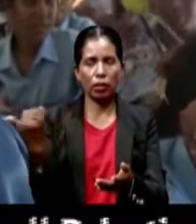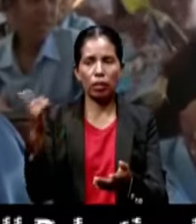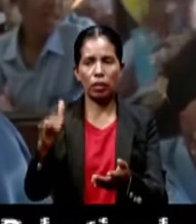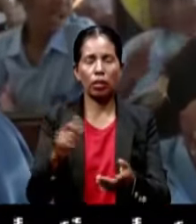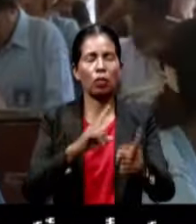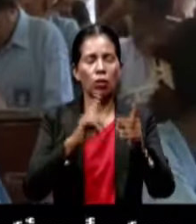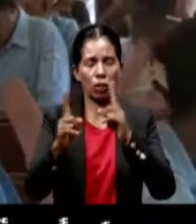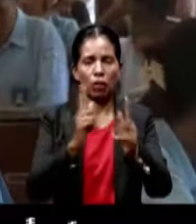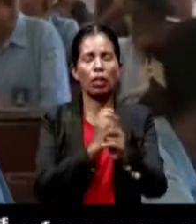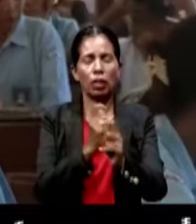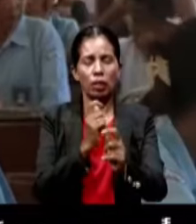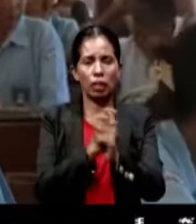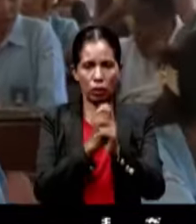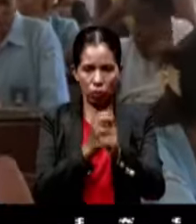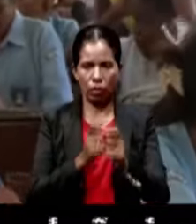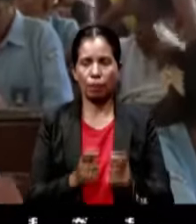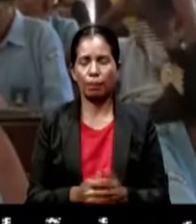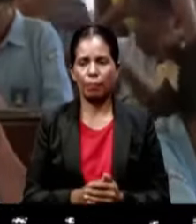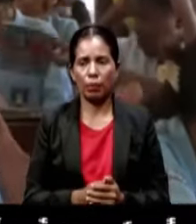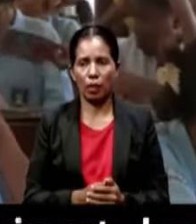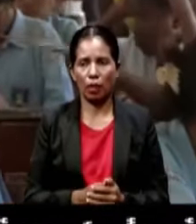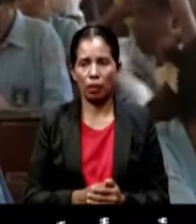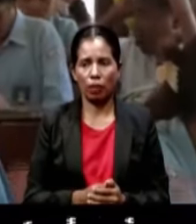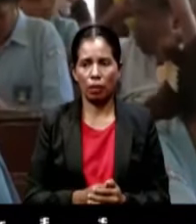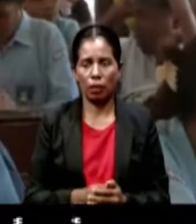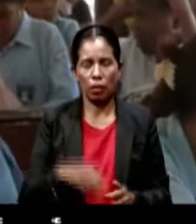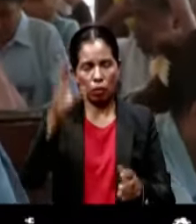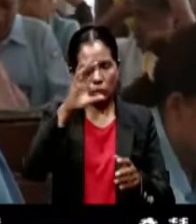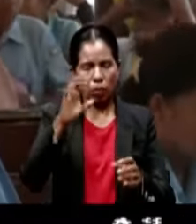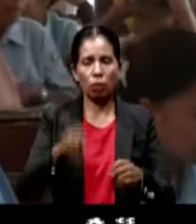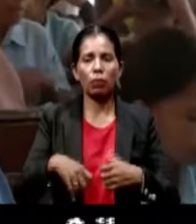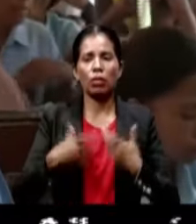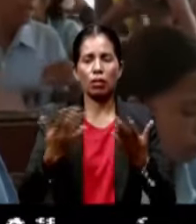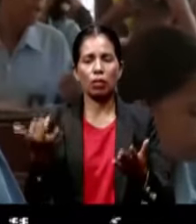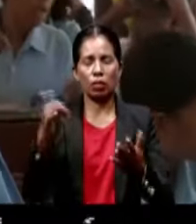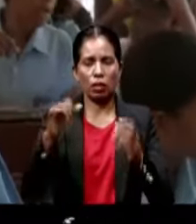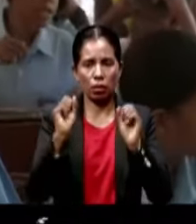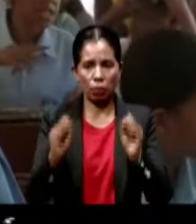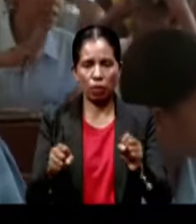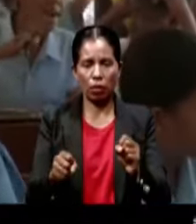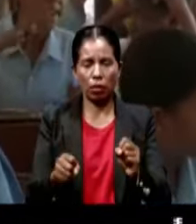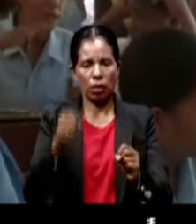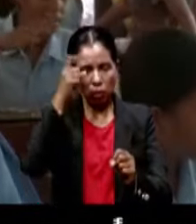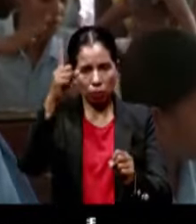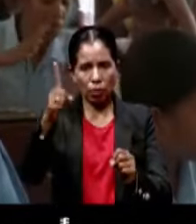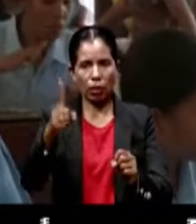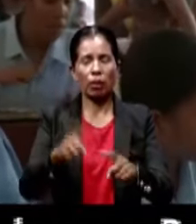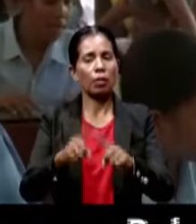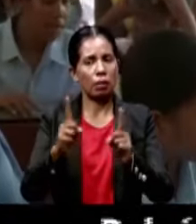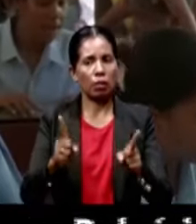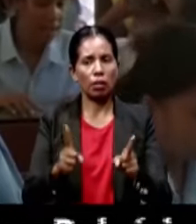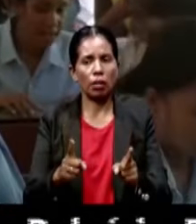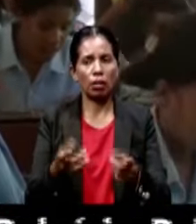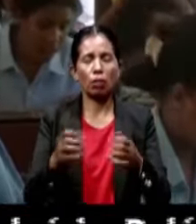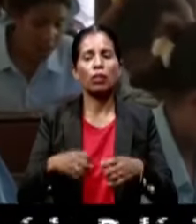kuliah tetu. Tak atu dia buka oi nusa persira tu. Tenta sira persira tu komprende mai be